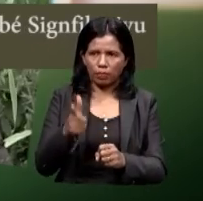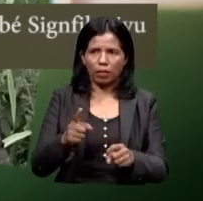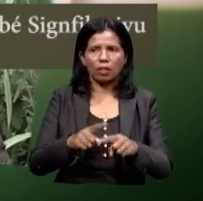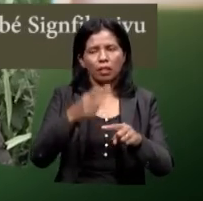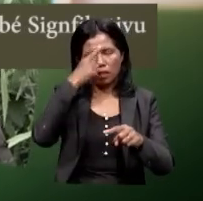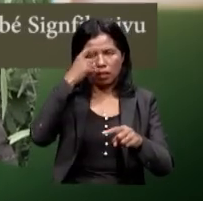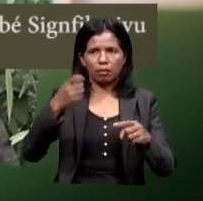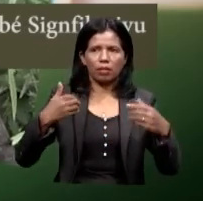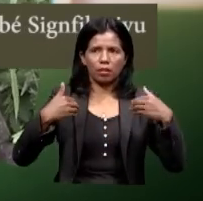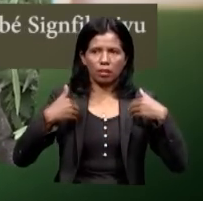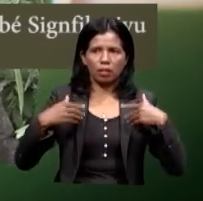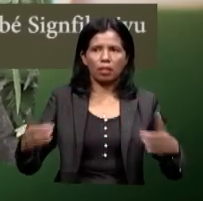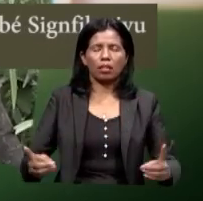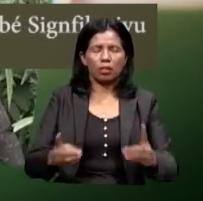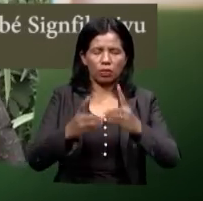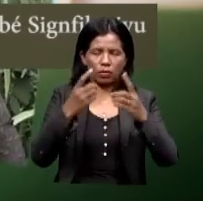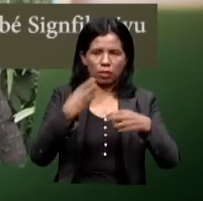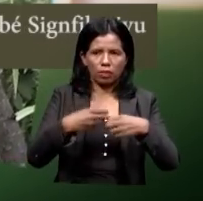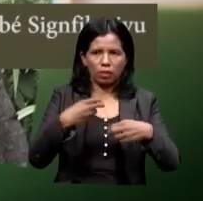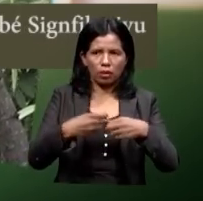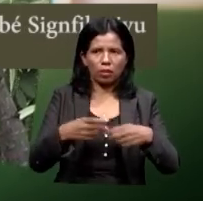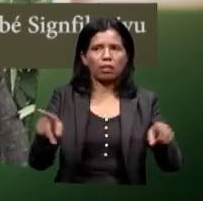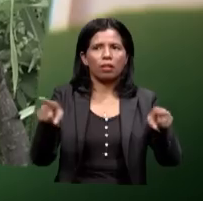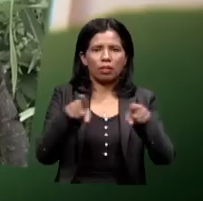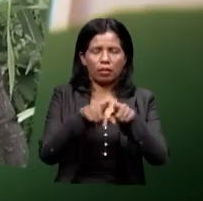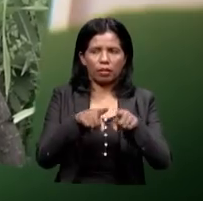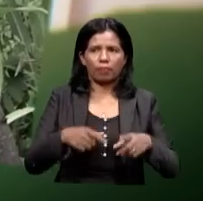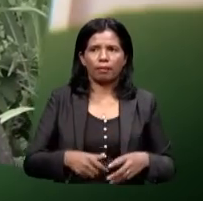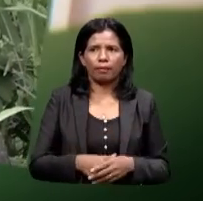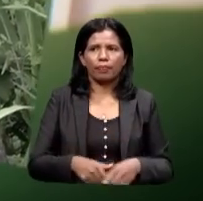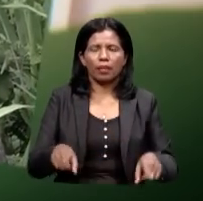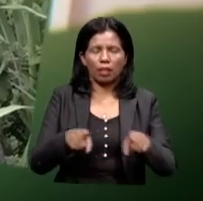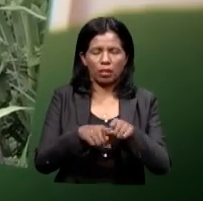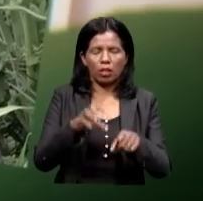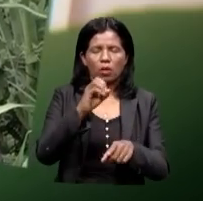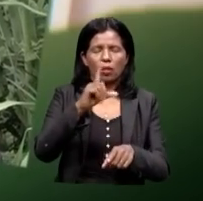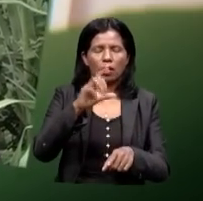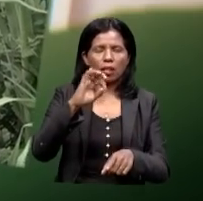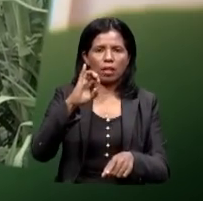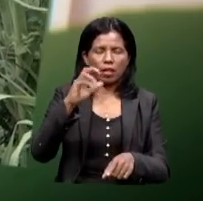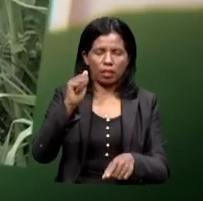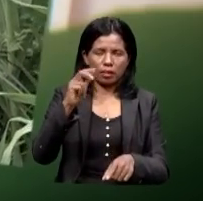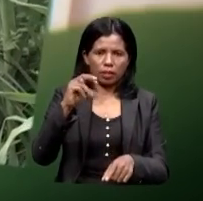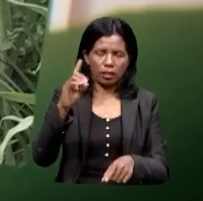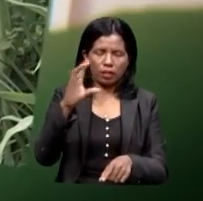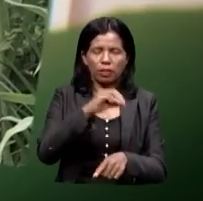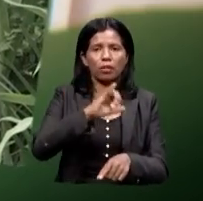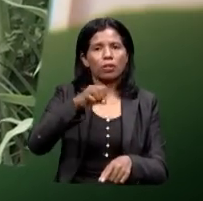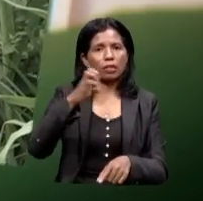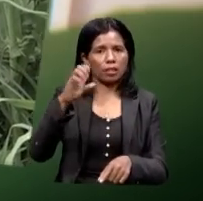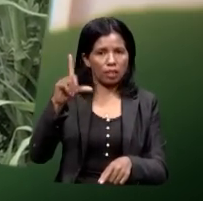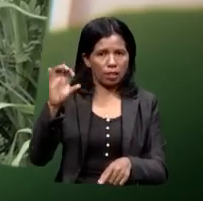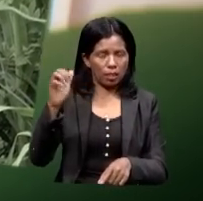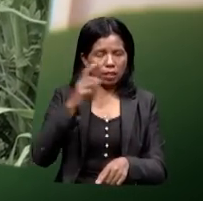se ia enfrenta dificuldade nebe hanesang. Hanesang Olandino Marques dos Santos, Rogelia dos